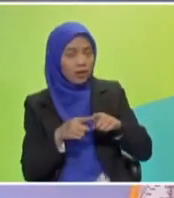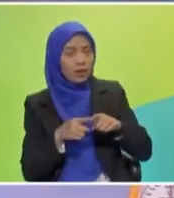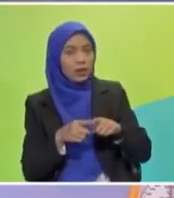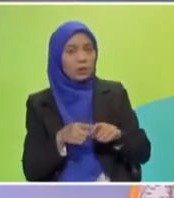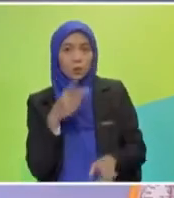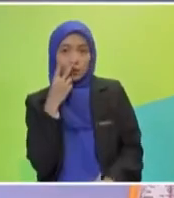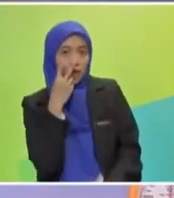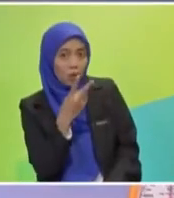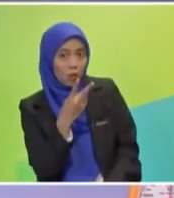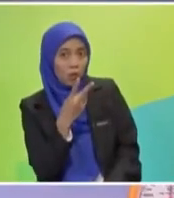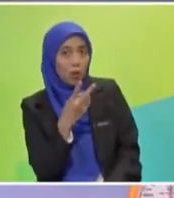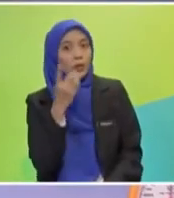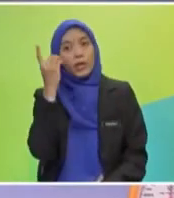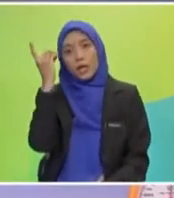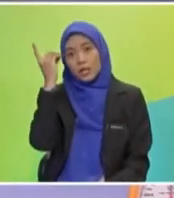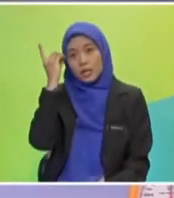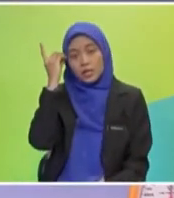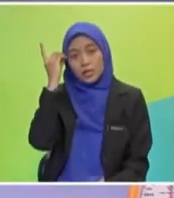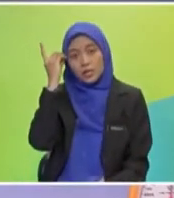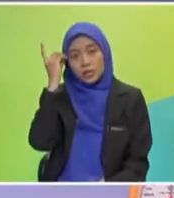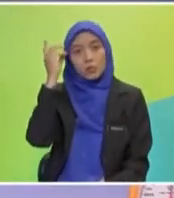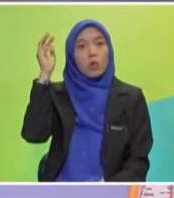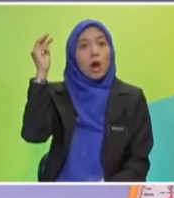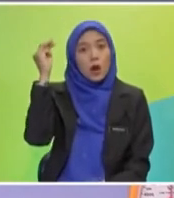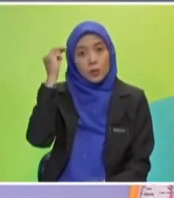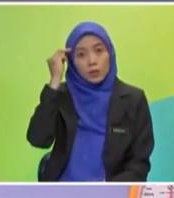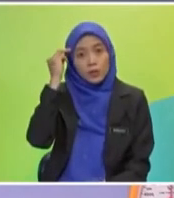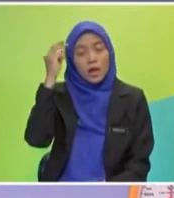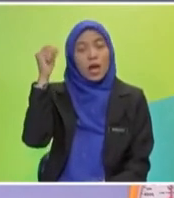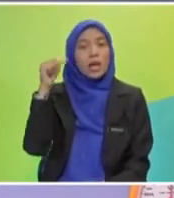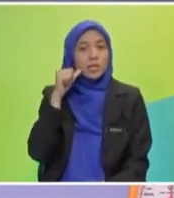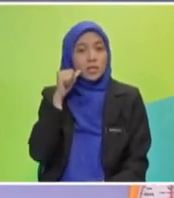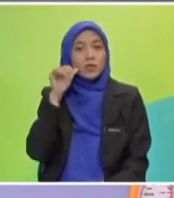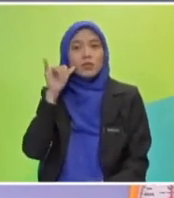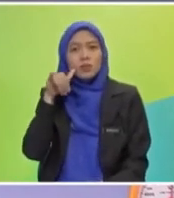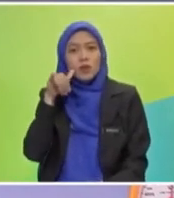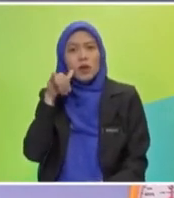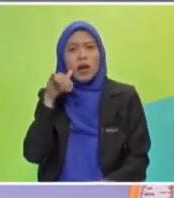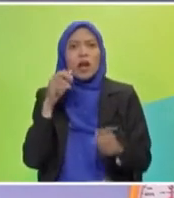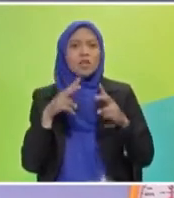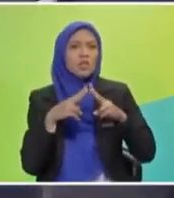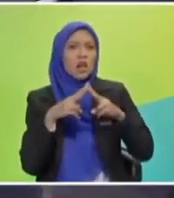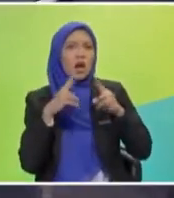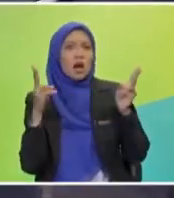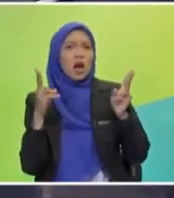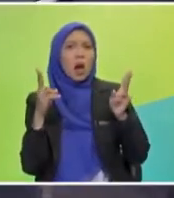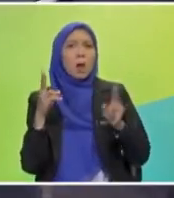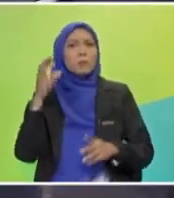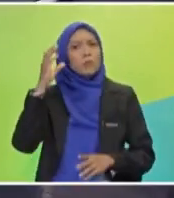nampak, kita saksikan Danish, kita saksikan kamu Awis, Aisyah dan juga Mia sangat